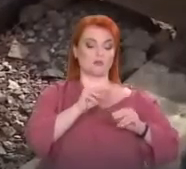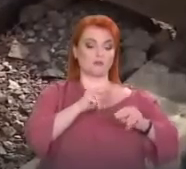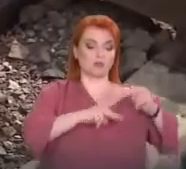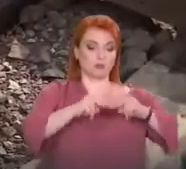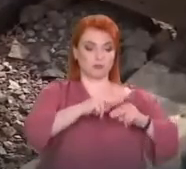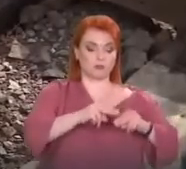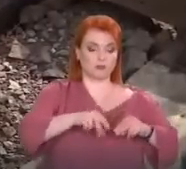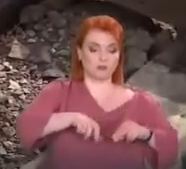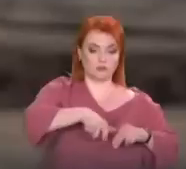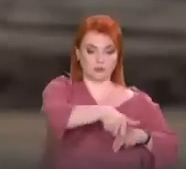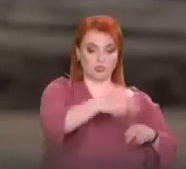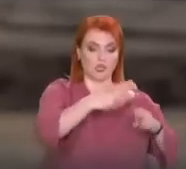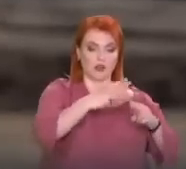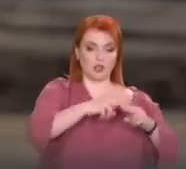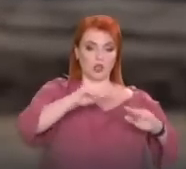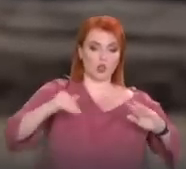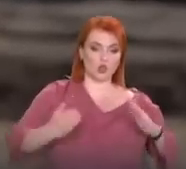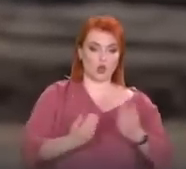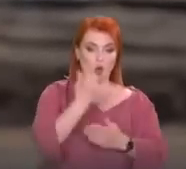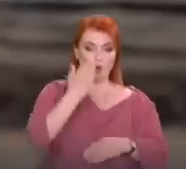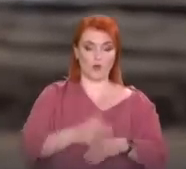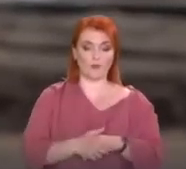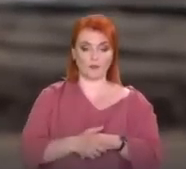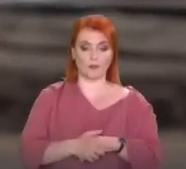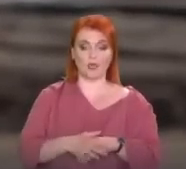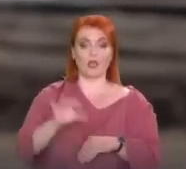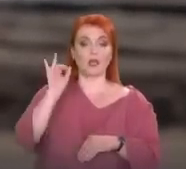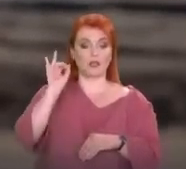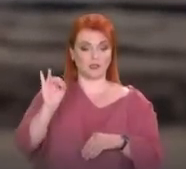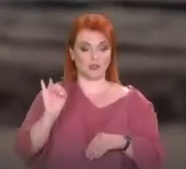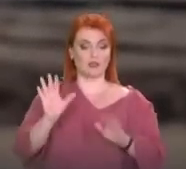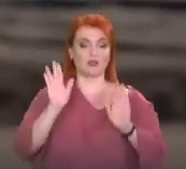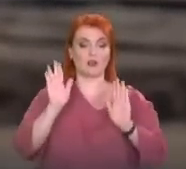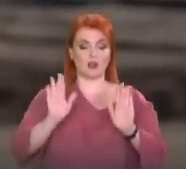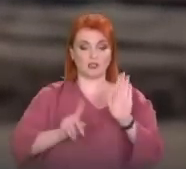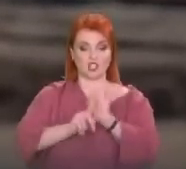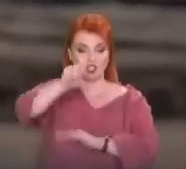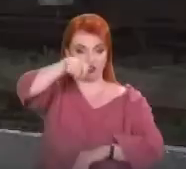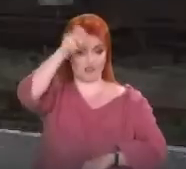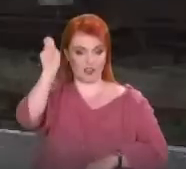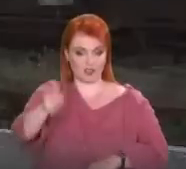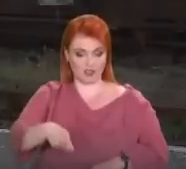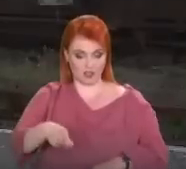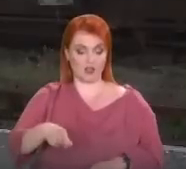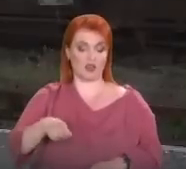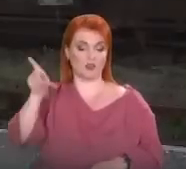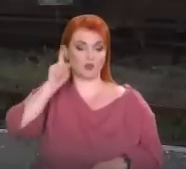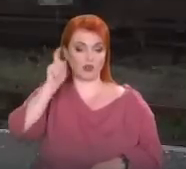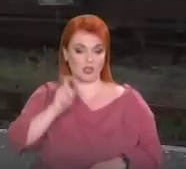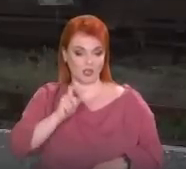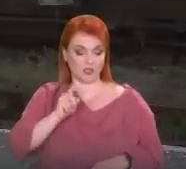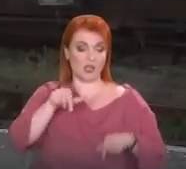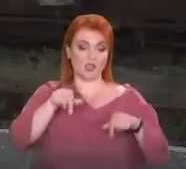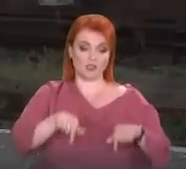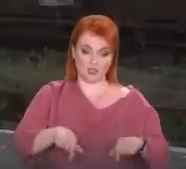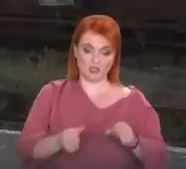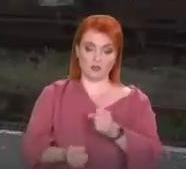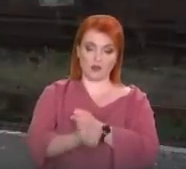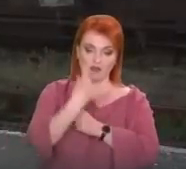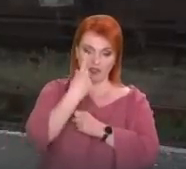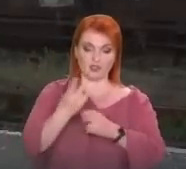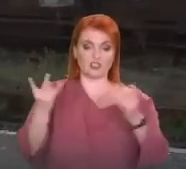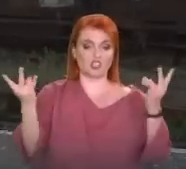Lilia Dabija a subliniat că odată cu declanșarea războiului de către Rusia în Ucraina a apărut necesitatea imperioasă